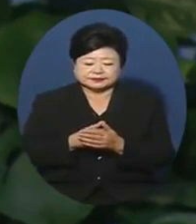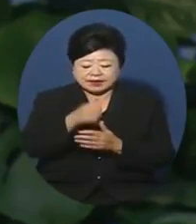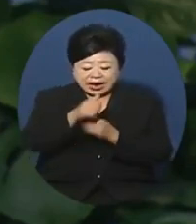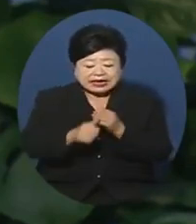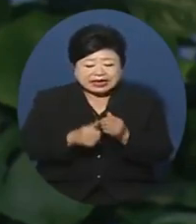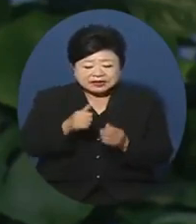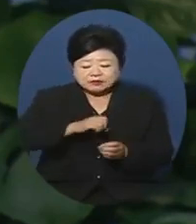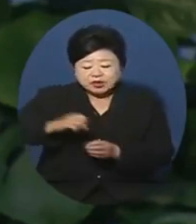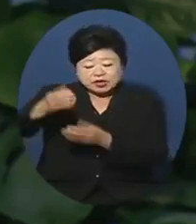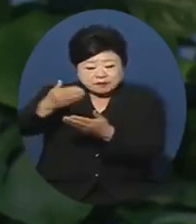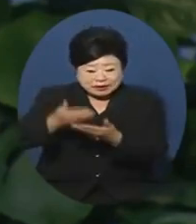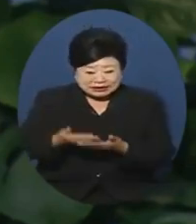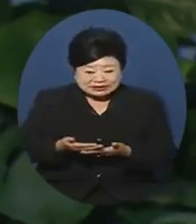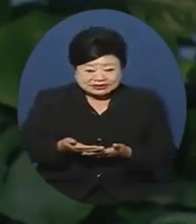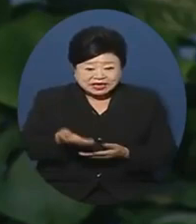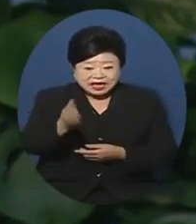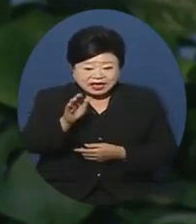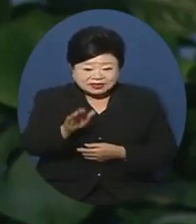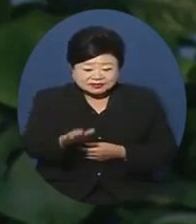하나님이 버림을 받았지만